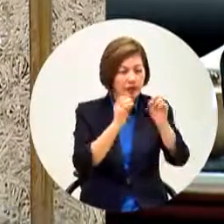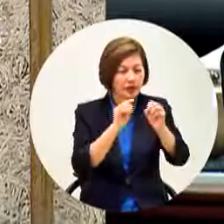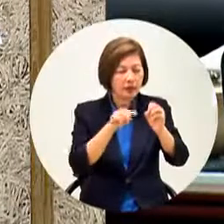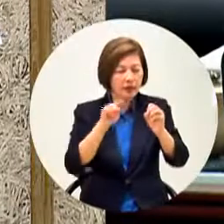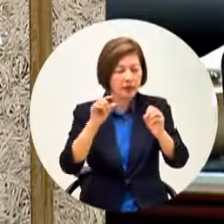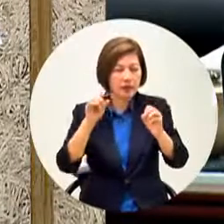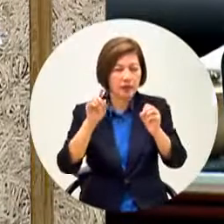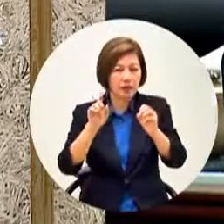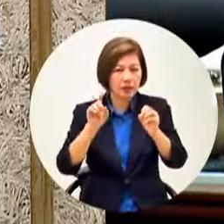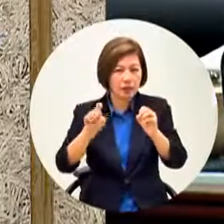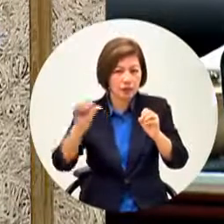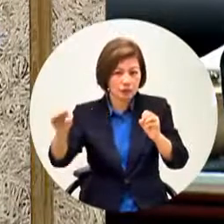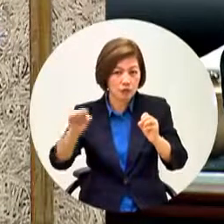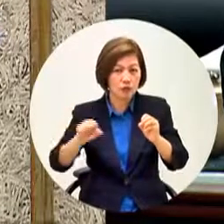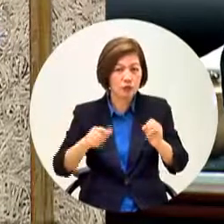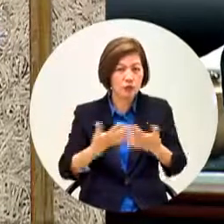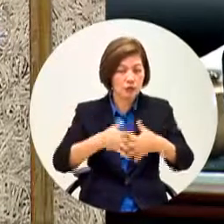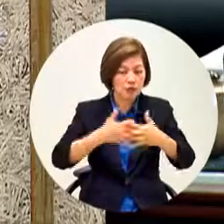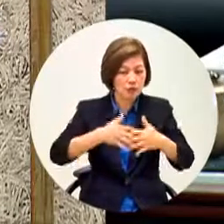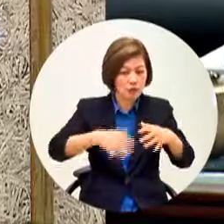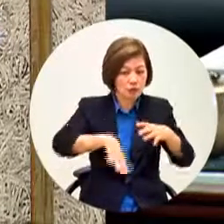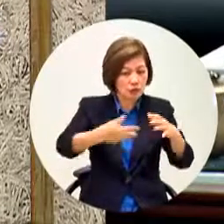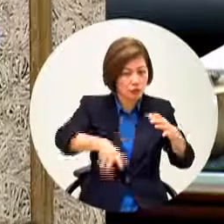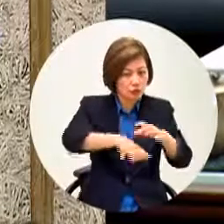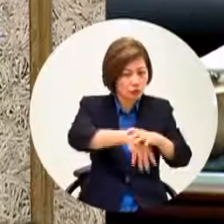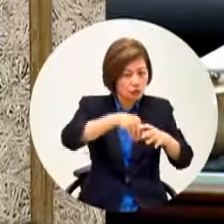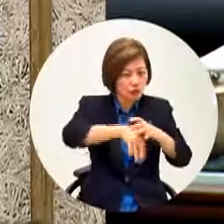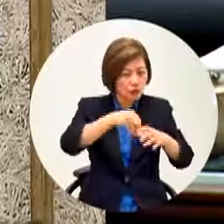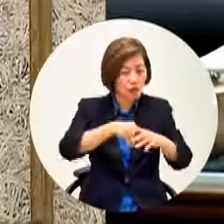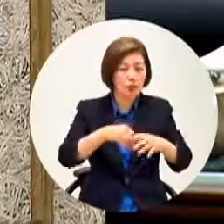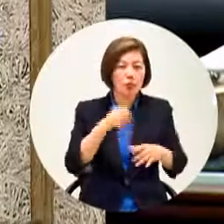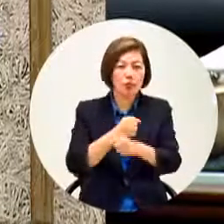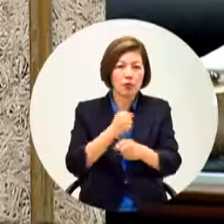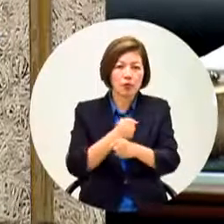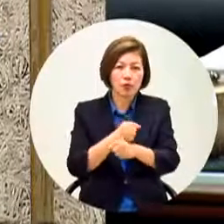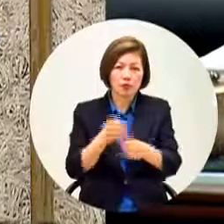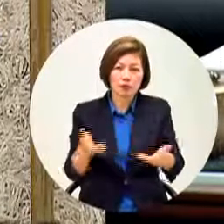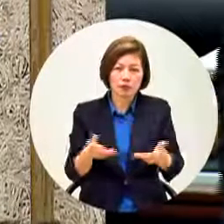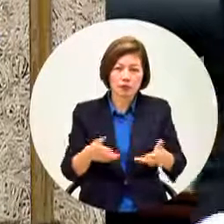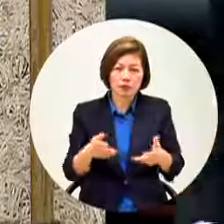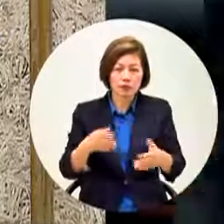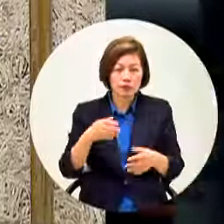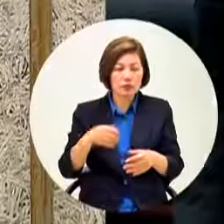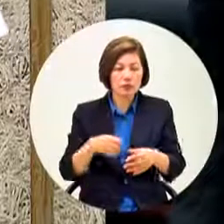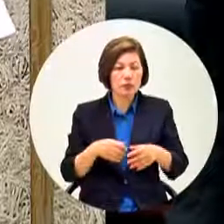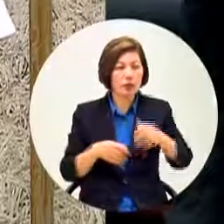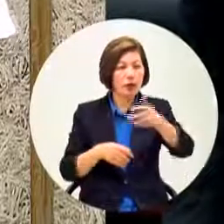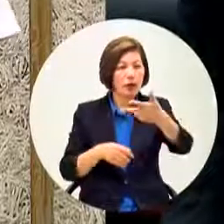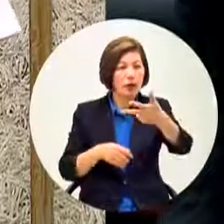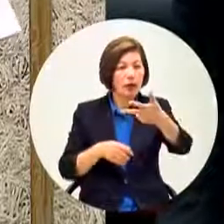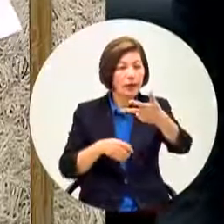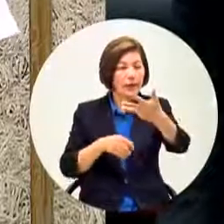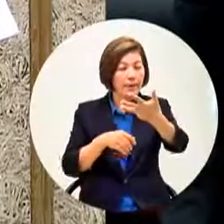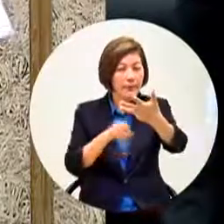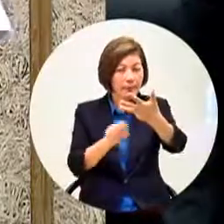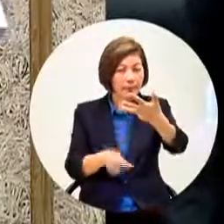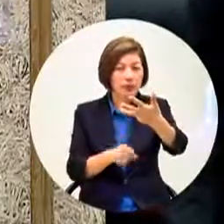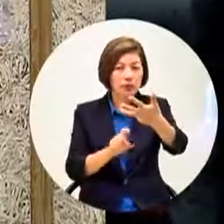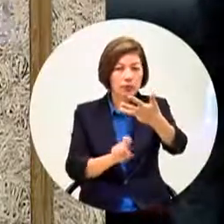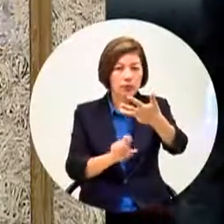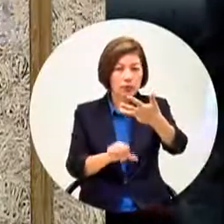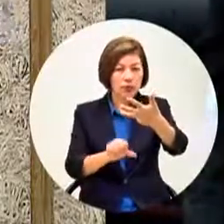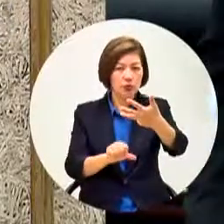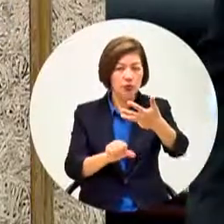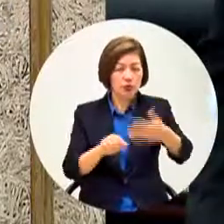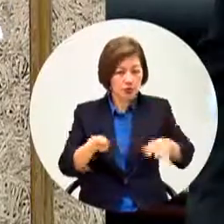水机。那这个工程在预计是在下个月的15号会完成。那现在只剩下那个台电的